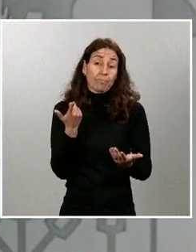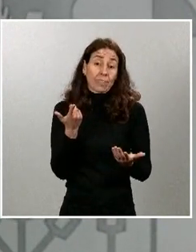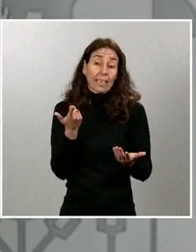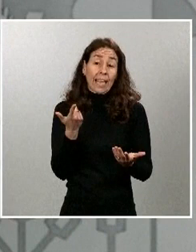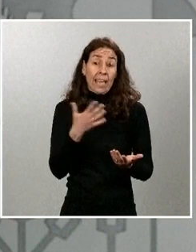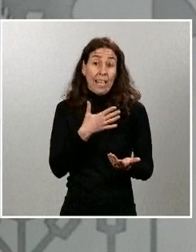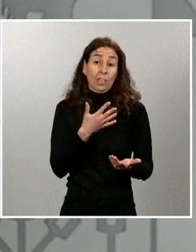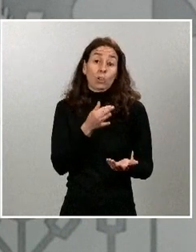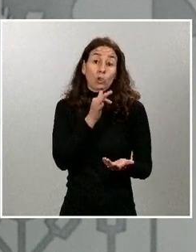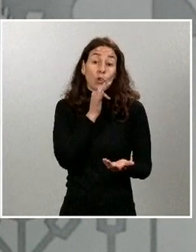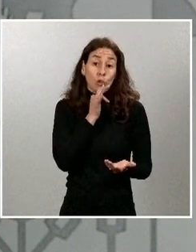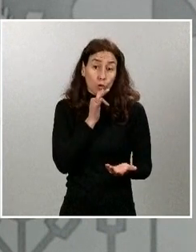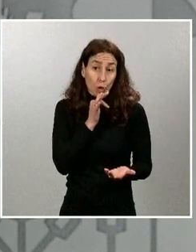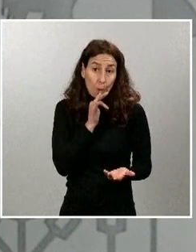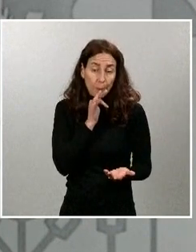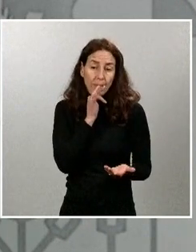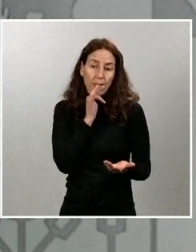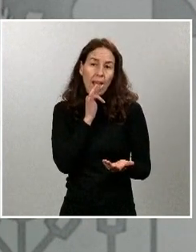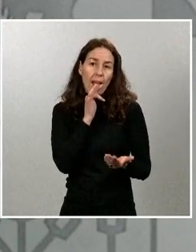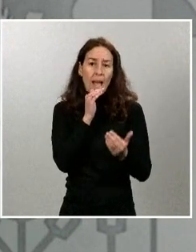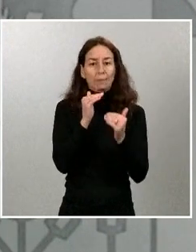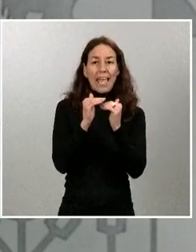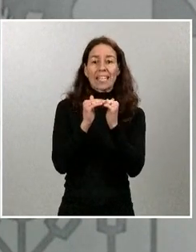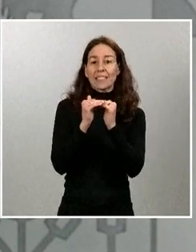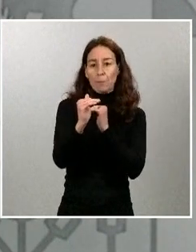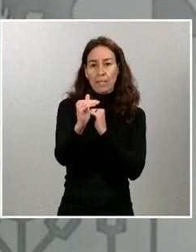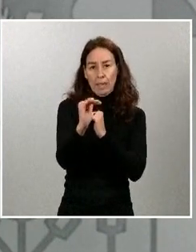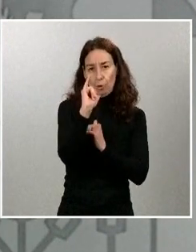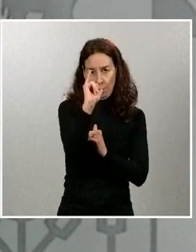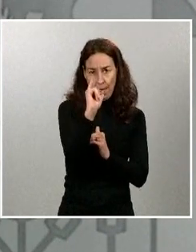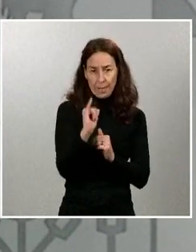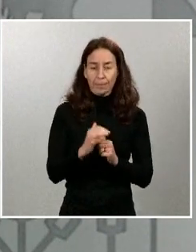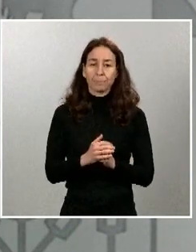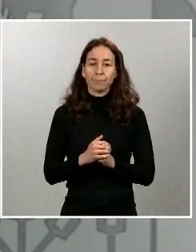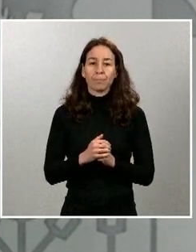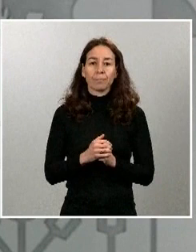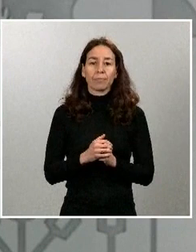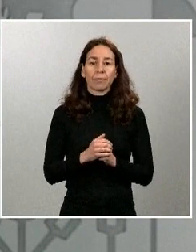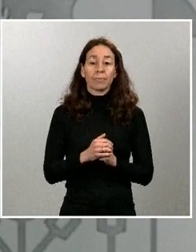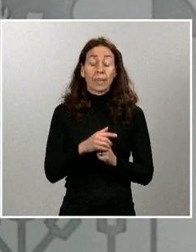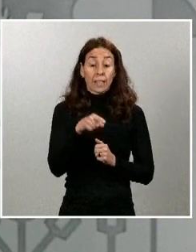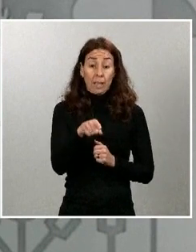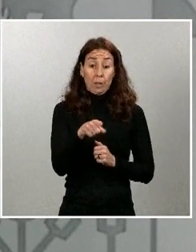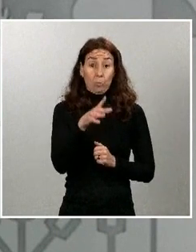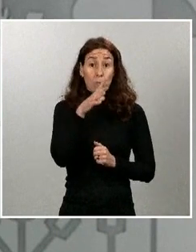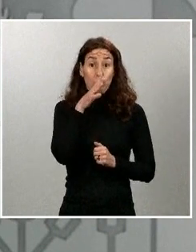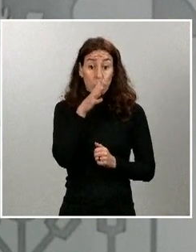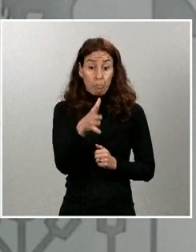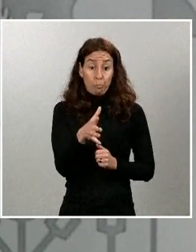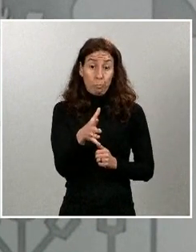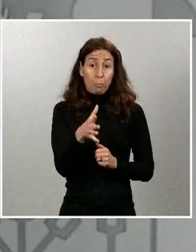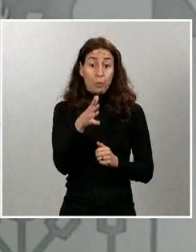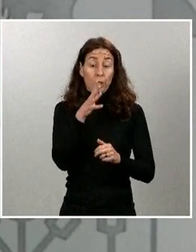uno stato di stabilizzazione della pandemia la pandemia ed onestà sentito del dell'analisi dell'analisi del